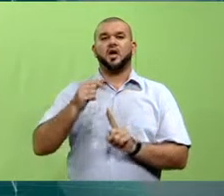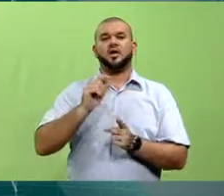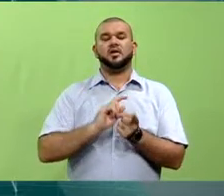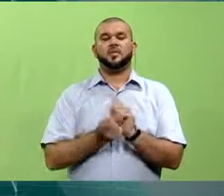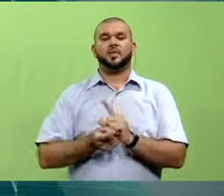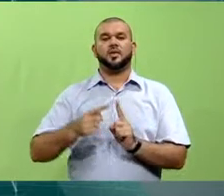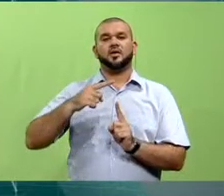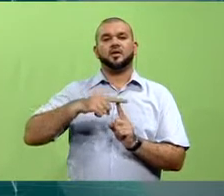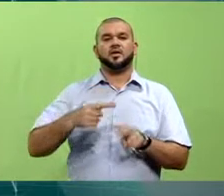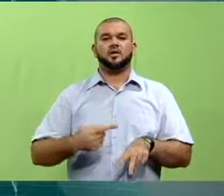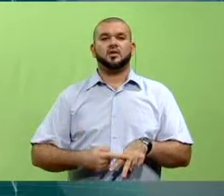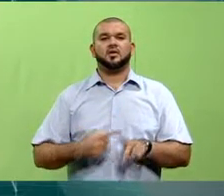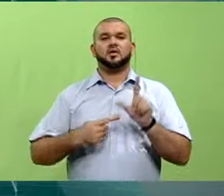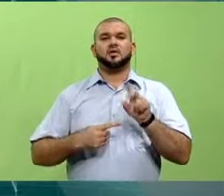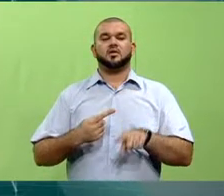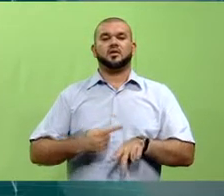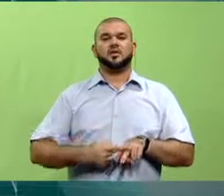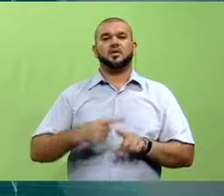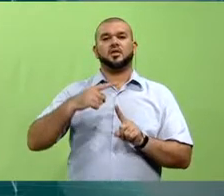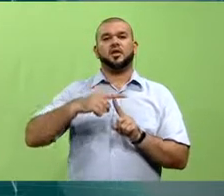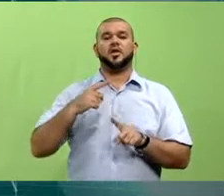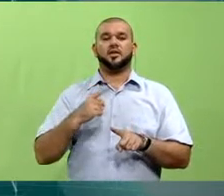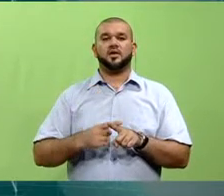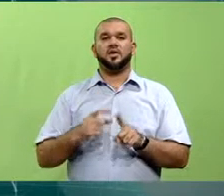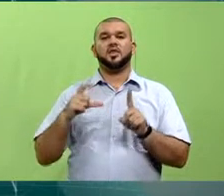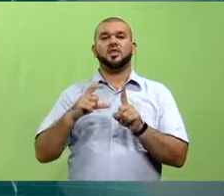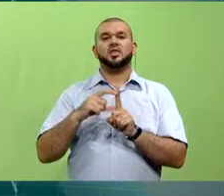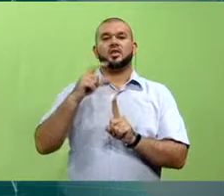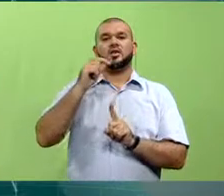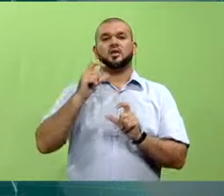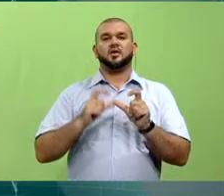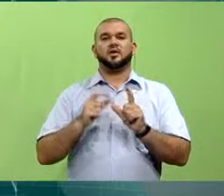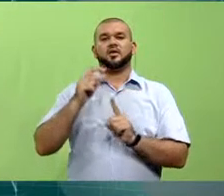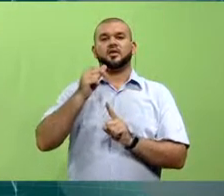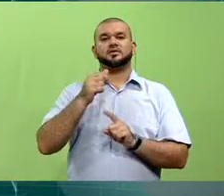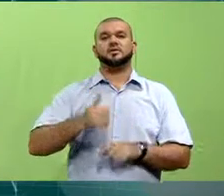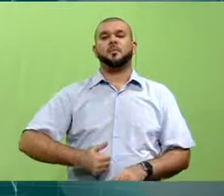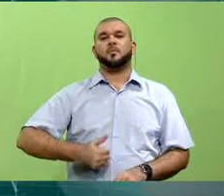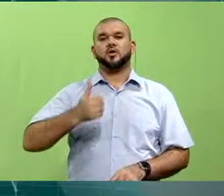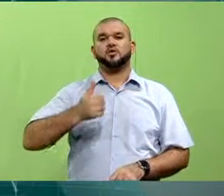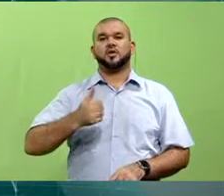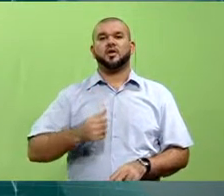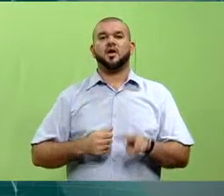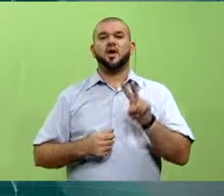Başkanı Averof Neofitu basına açıklama yaptı.